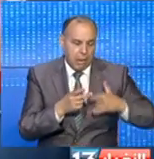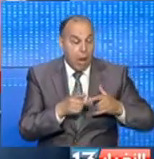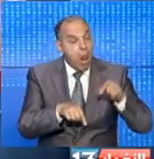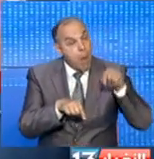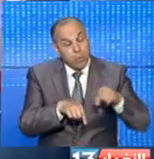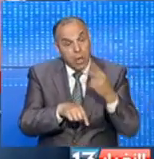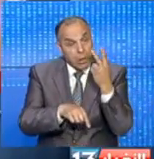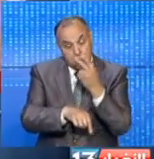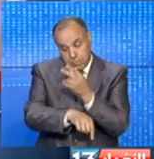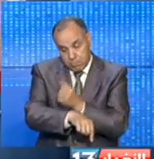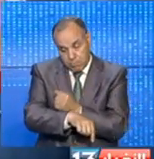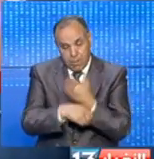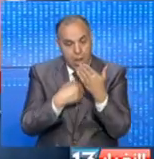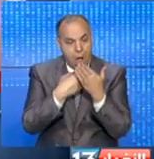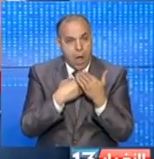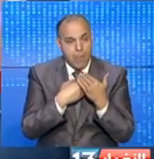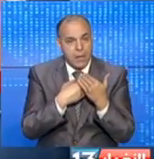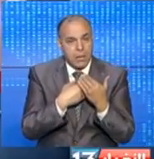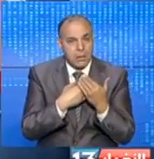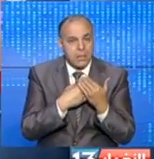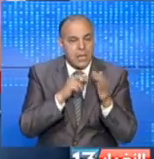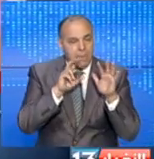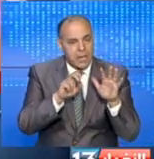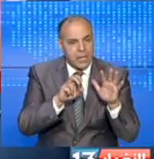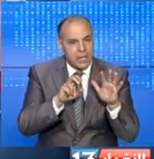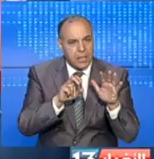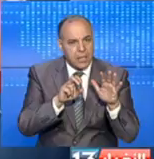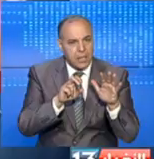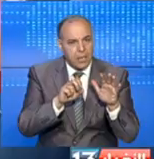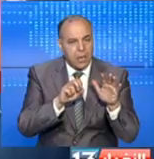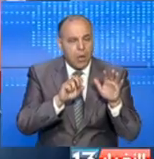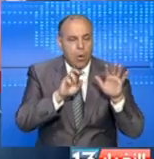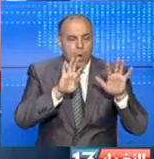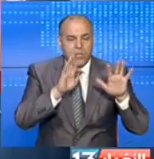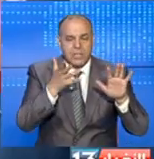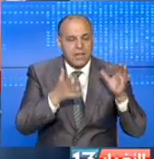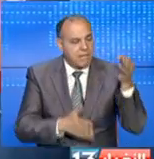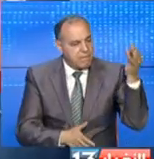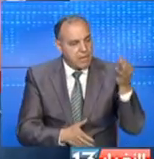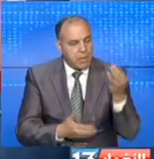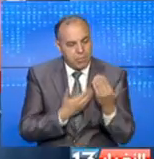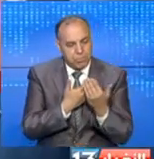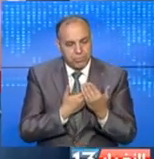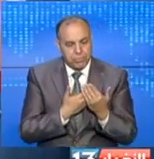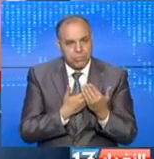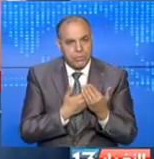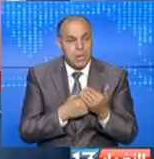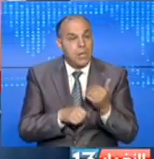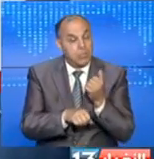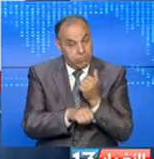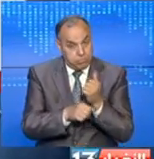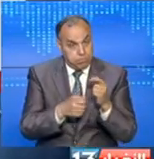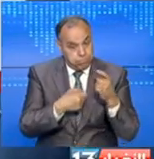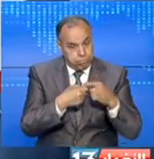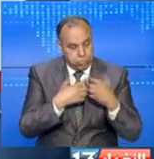التي توفر حمايه تتراوح بين ثمانين وخمسه وتسعين بالمائه وتساهم في انتاج اكبر عدد